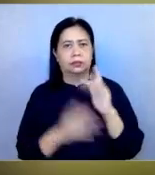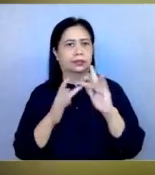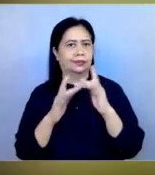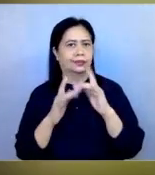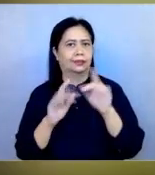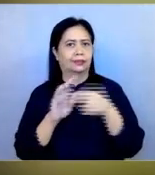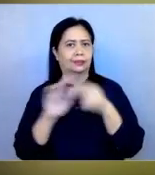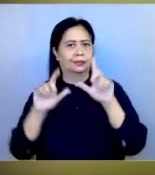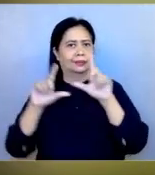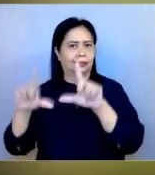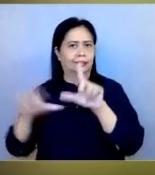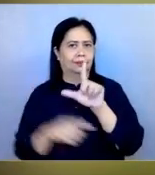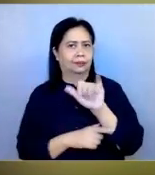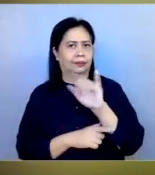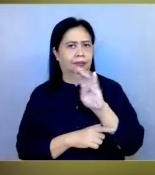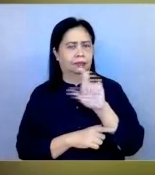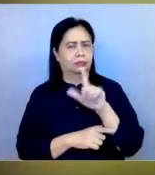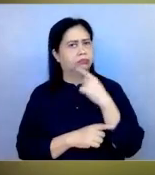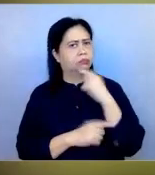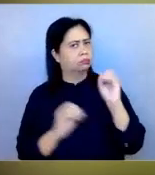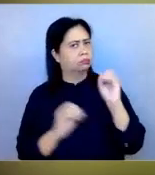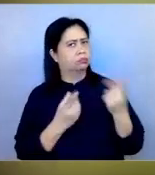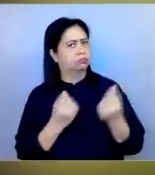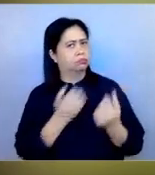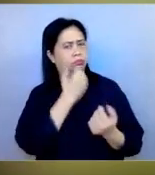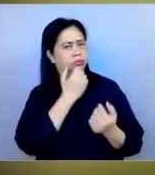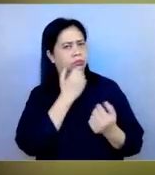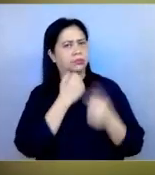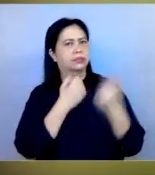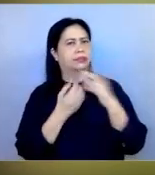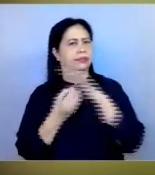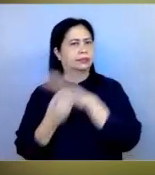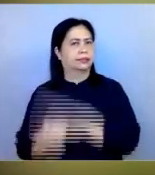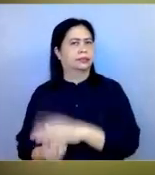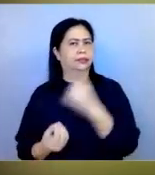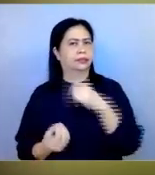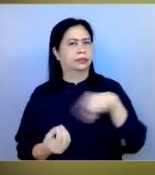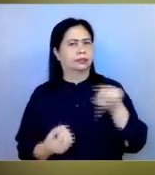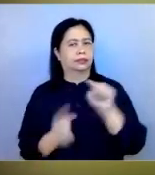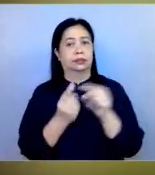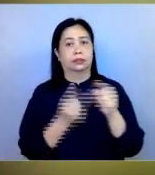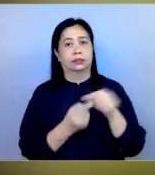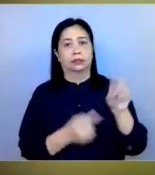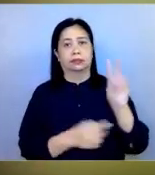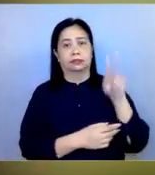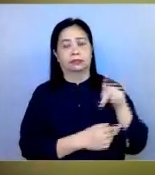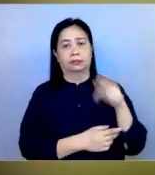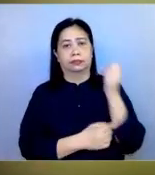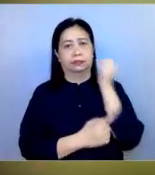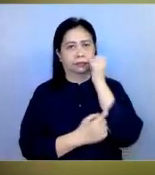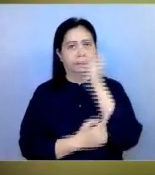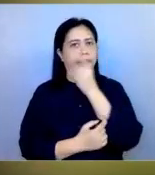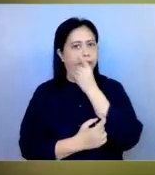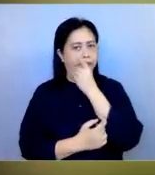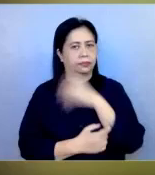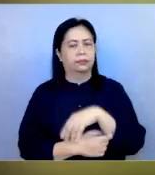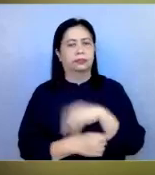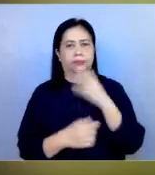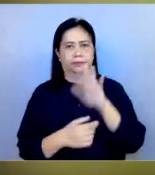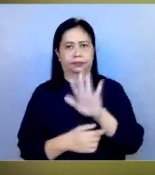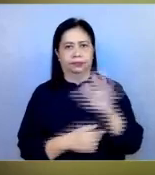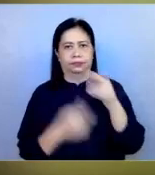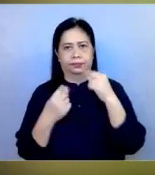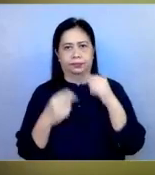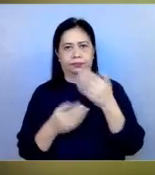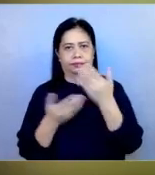ni Bello na inosente siya at ginigipit lamang umano ng kampo ni Vice President Sara Duterte. Nasa frontline ng balitang yan